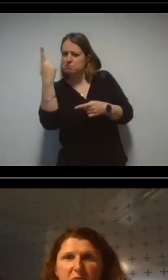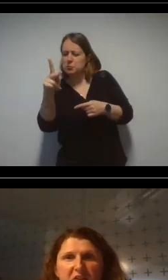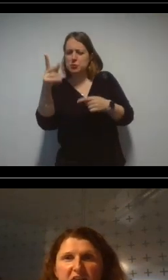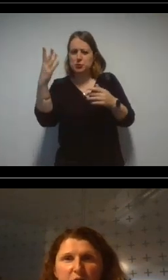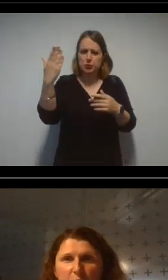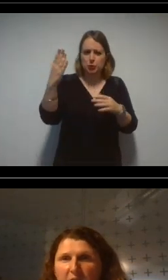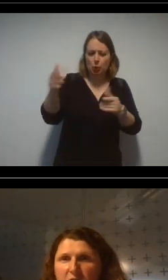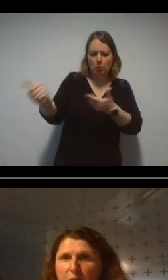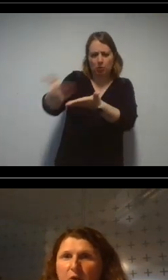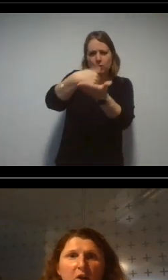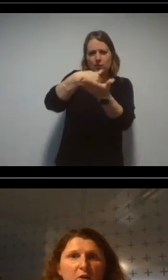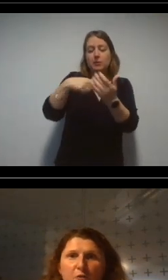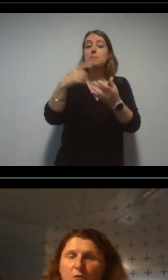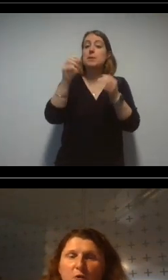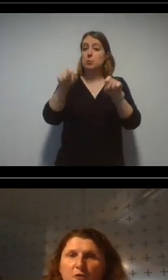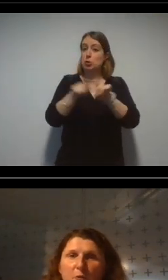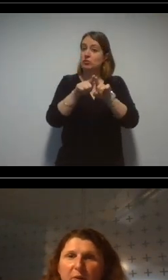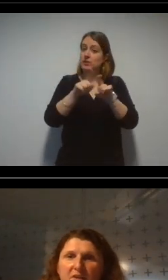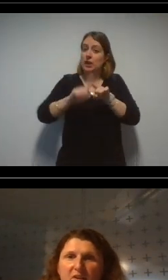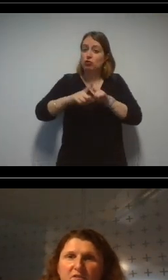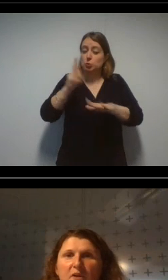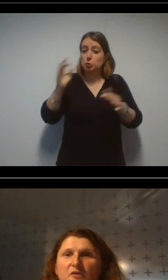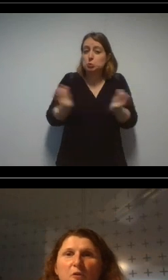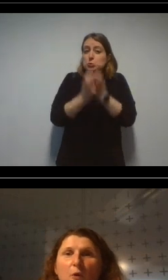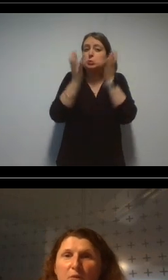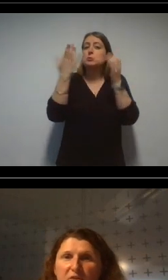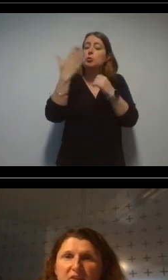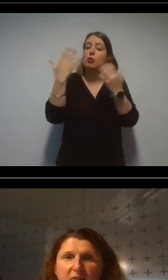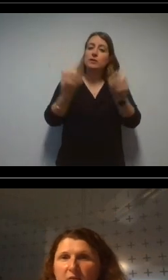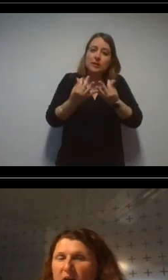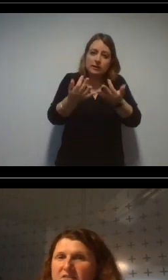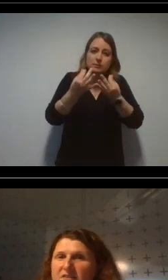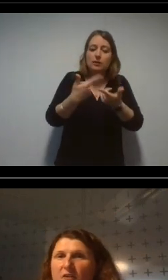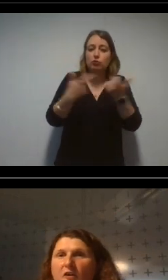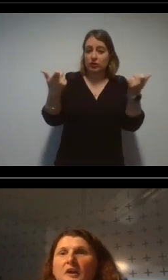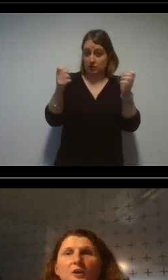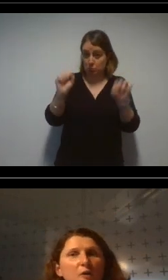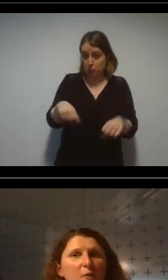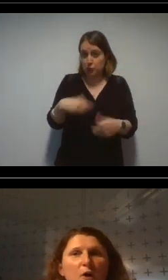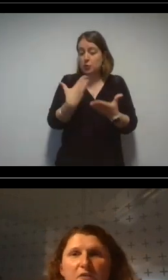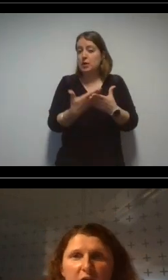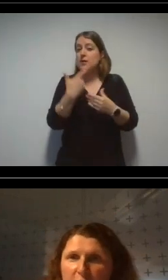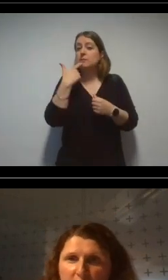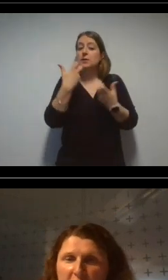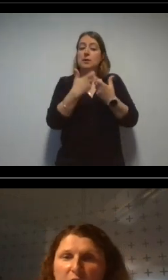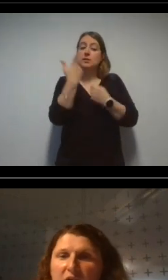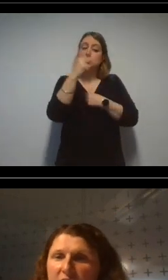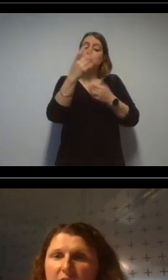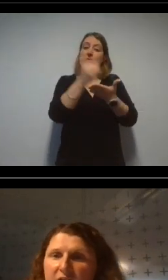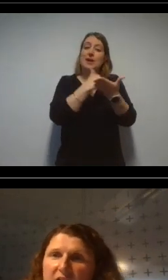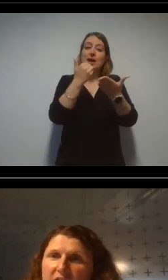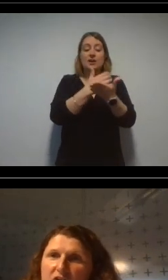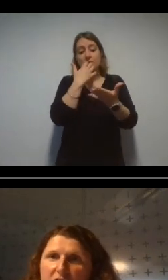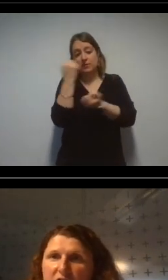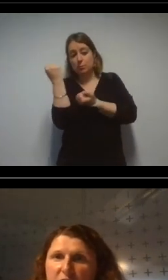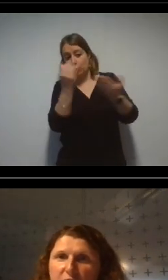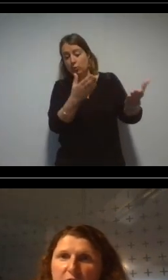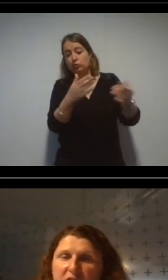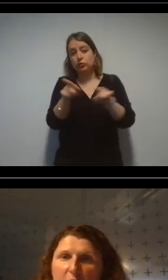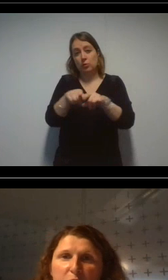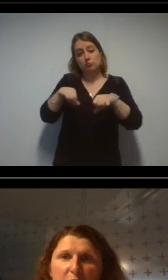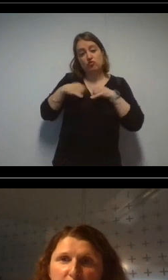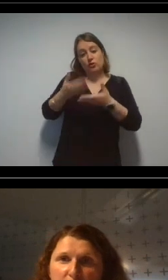de sensibilisation, par exemple, de l'entreprise. Elle souhaite proposer à ses collaborateurs d'accueillir des jeunes